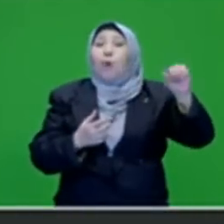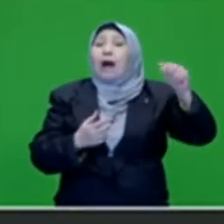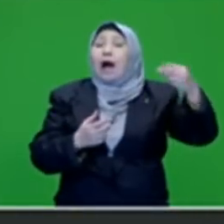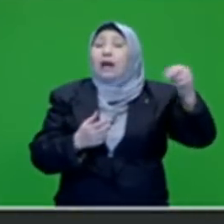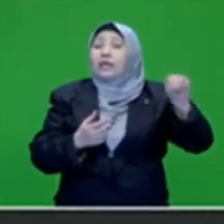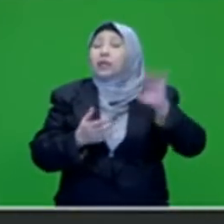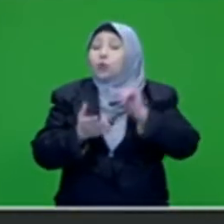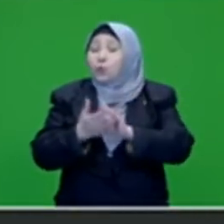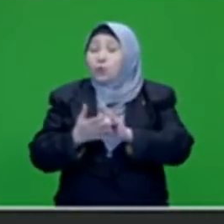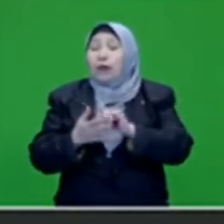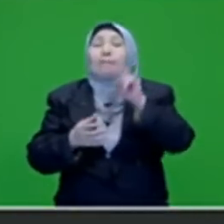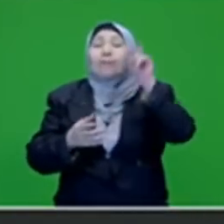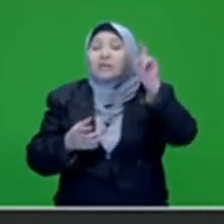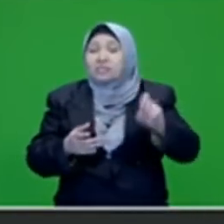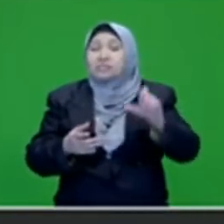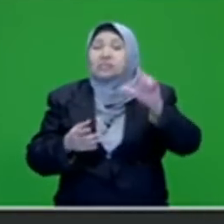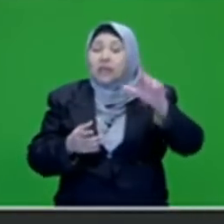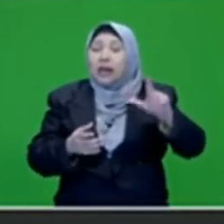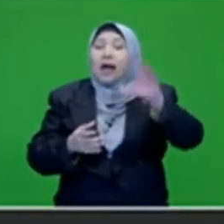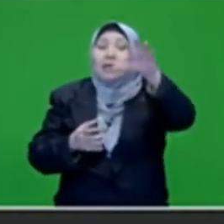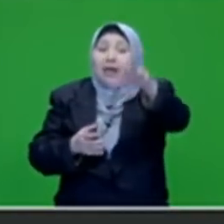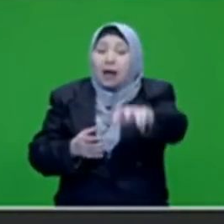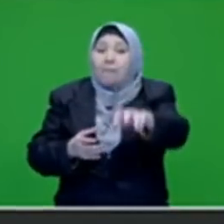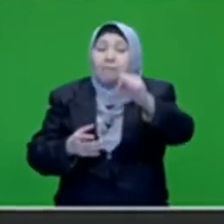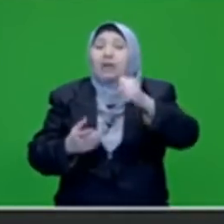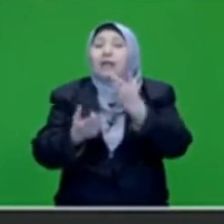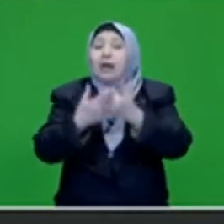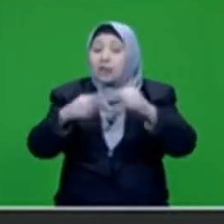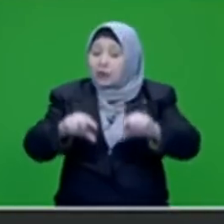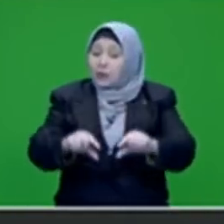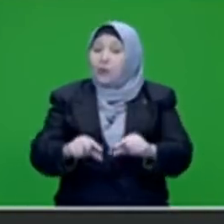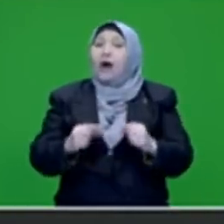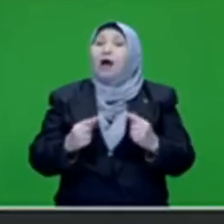Burhan itu hendaklah dicedok daripada Al-Quran.